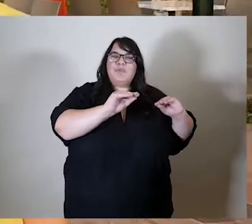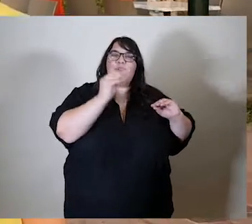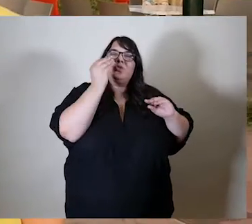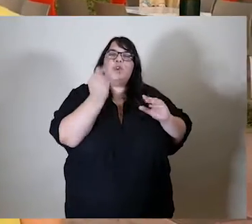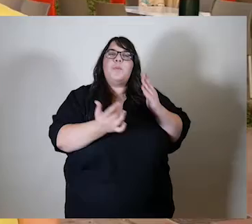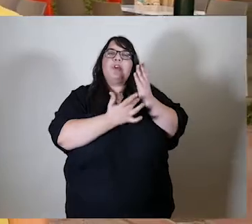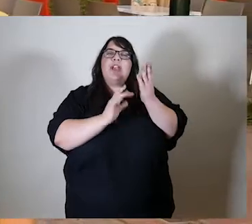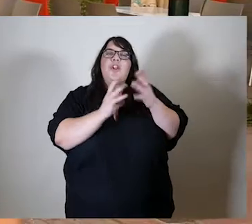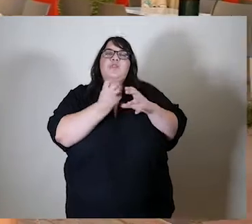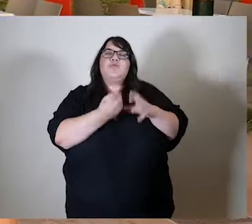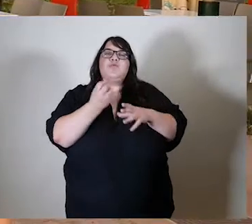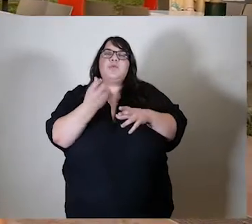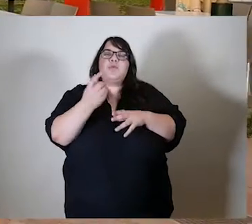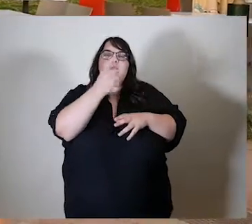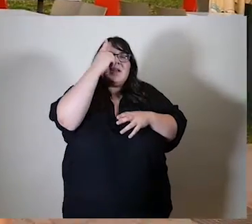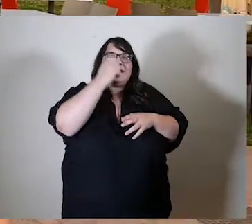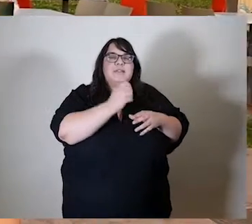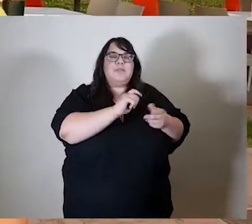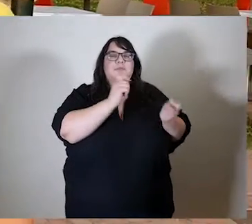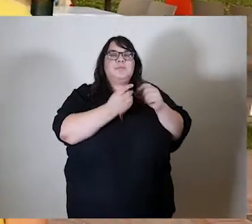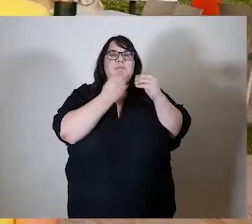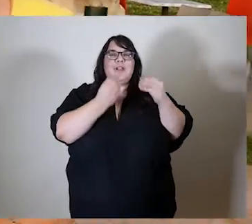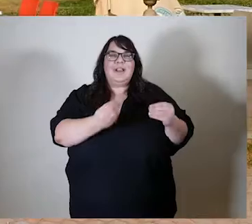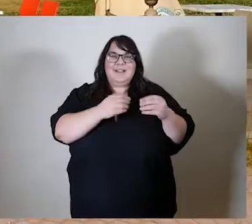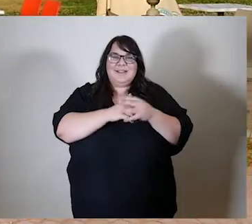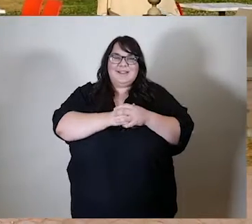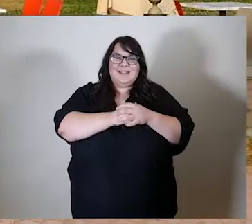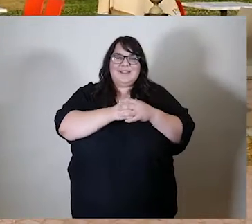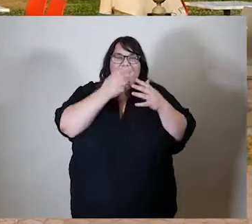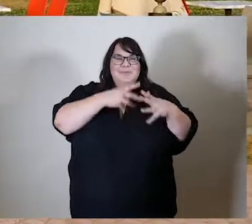μέρος με νέες τεχνολογίες για να παραμείνουν ανεξάρτητοι.